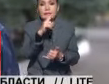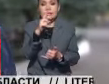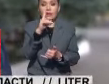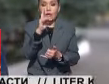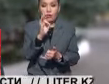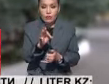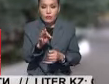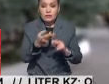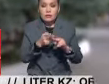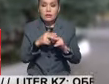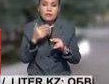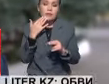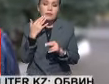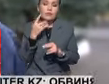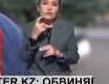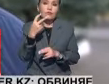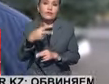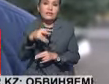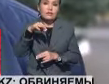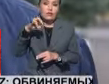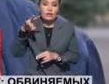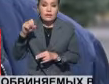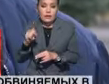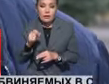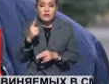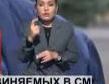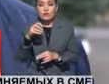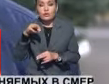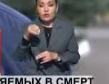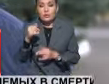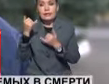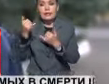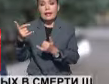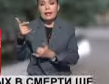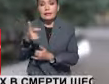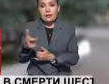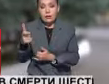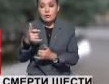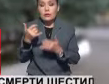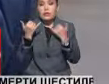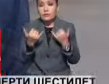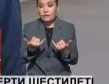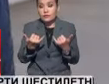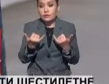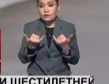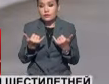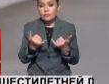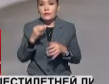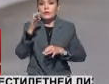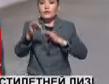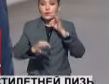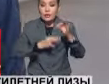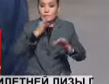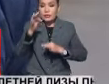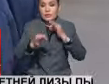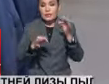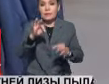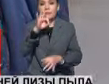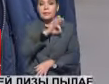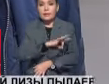около 120 тонн для нашей области и 100 тонн для Атырау. На сегодняшний момент суточное